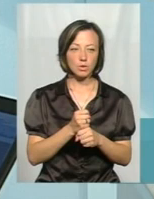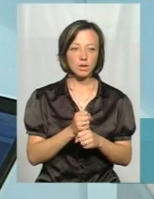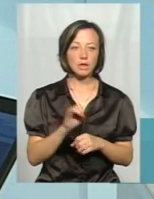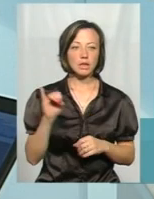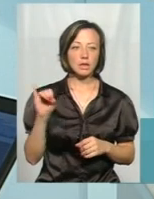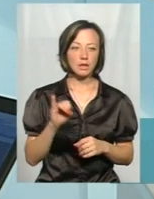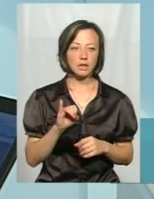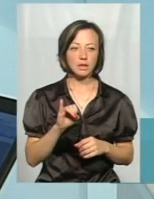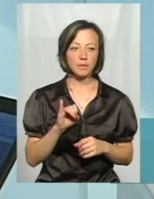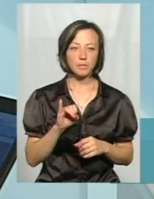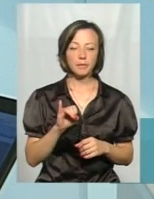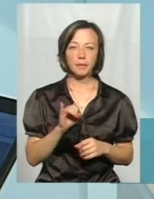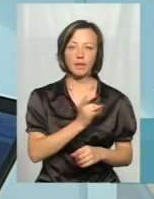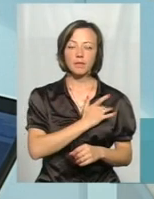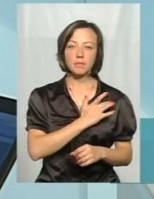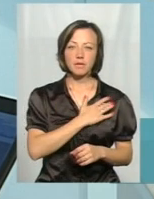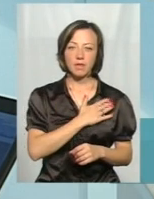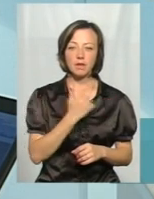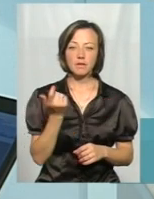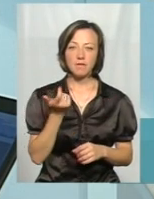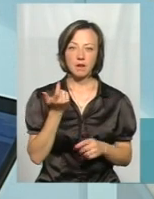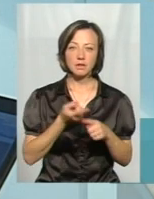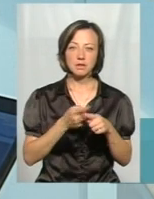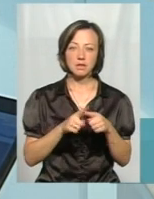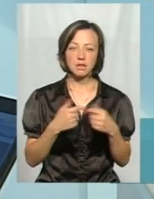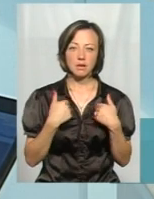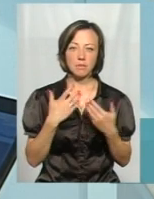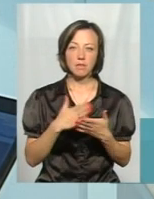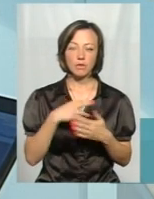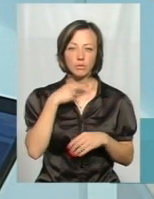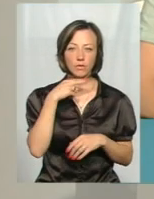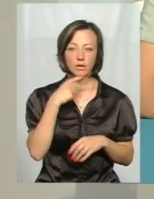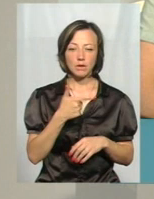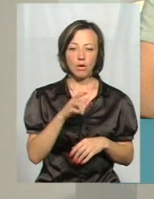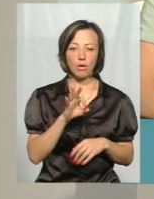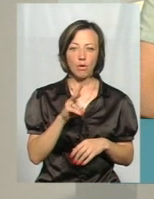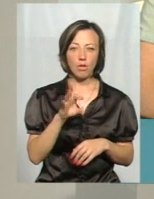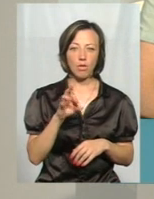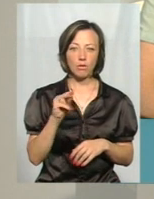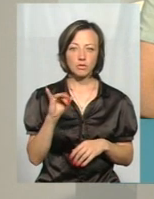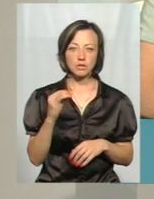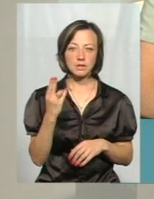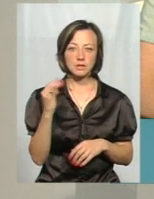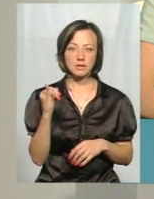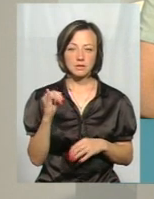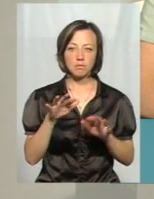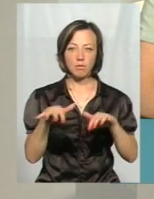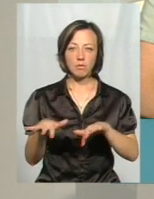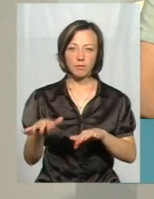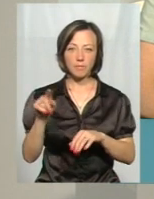і приватних власників, це я маю на увазі Головчинецького